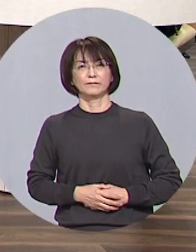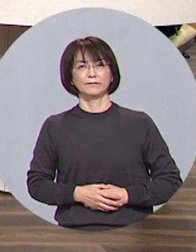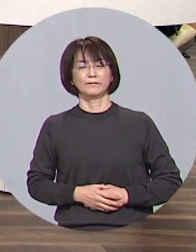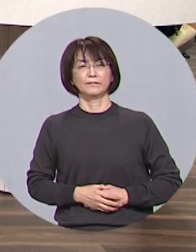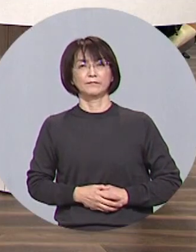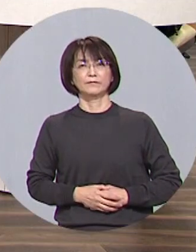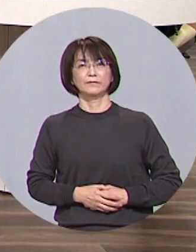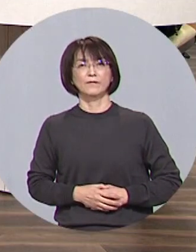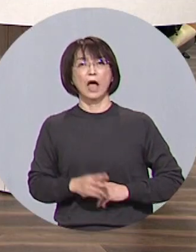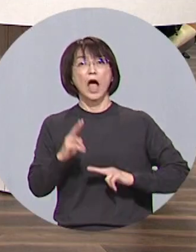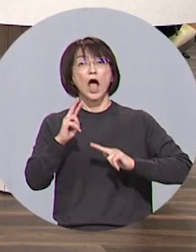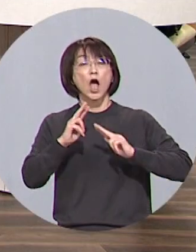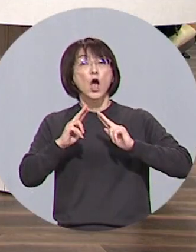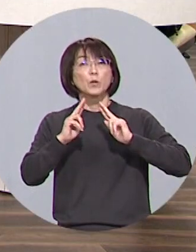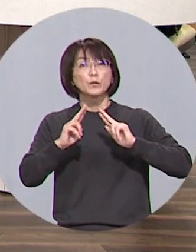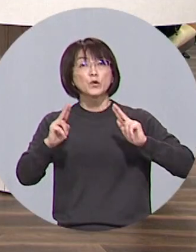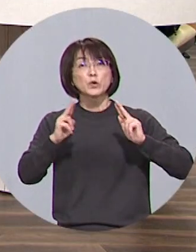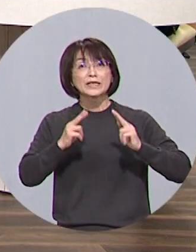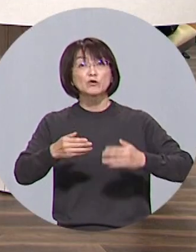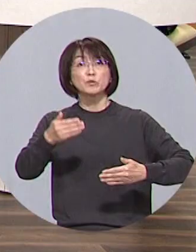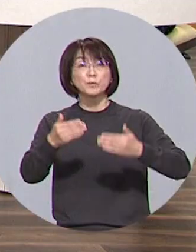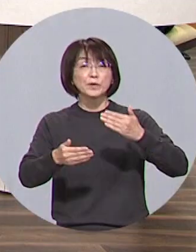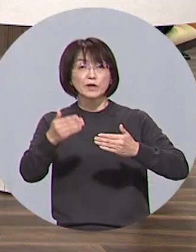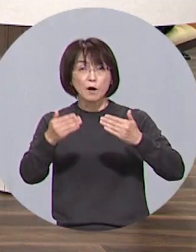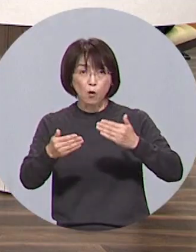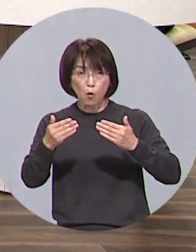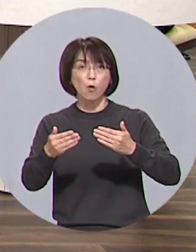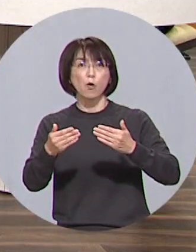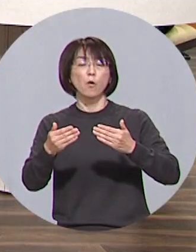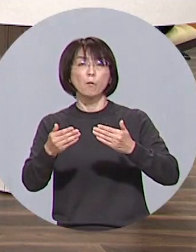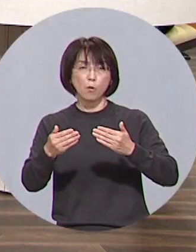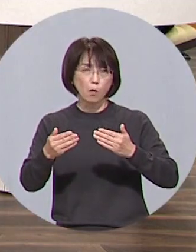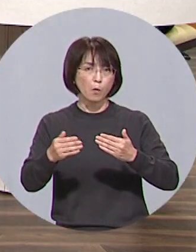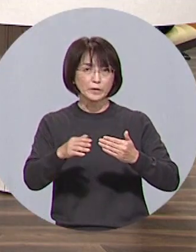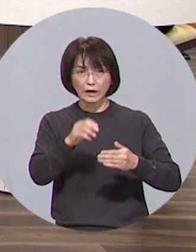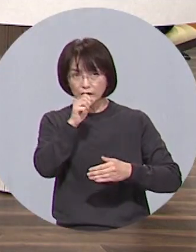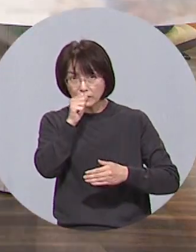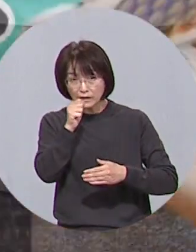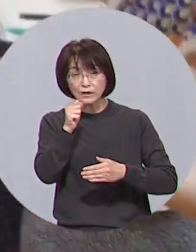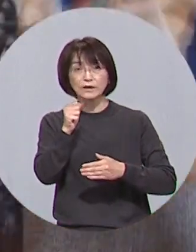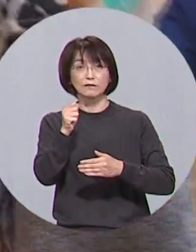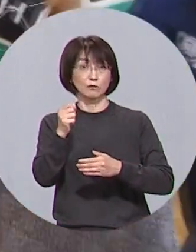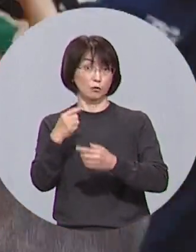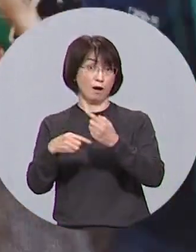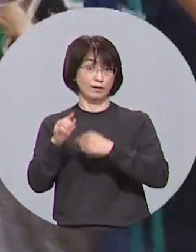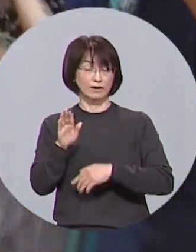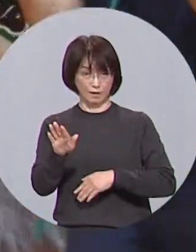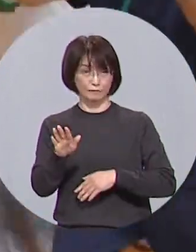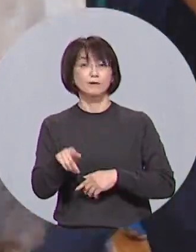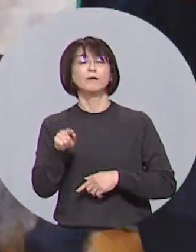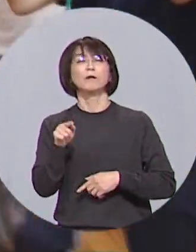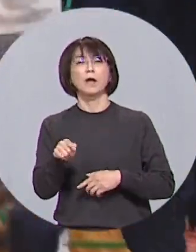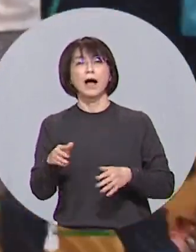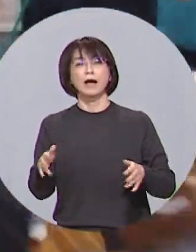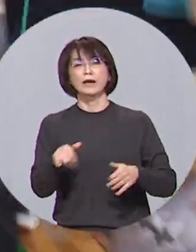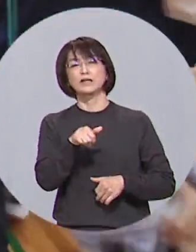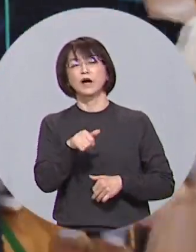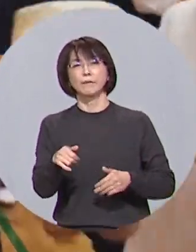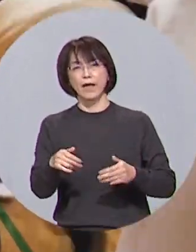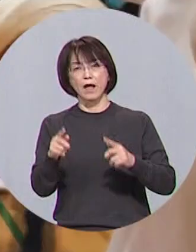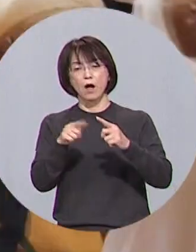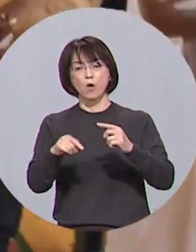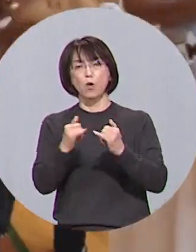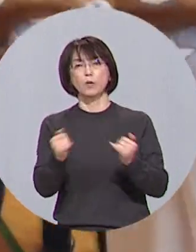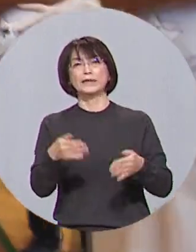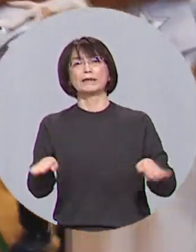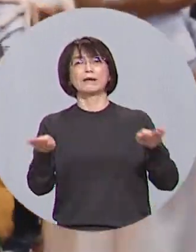はい、ミュージックビデオとかもしかもかなりなんか話題になってますね、 そうですね、これが春日部のですね公民館で撮影したんですけども、